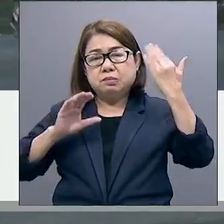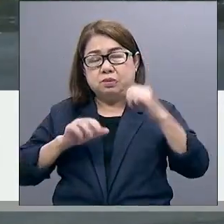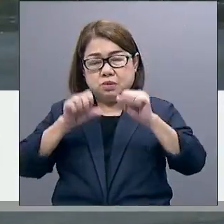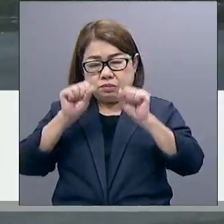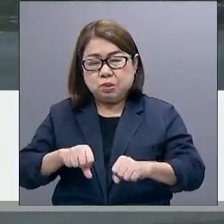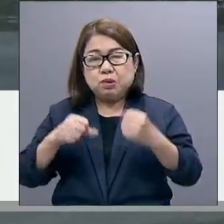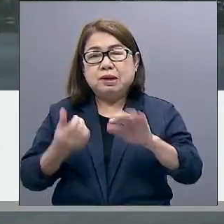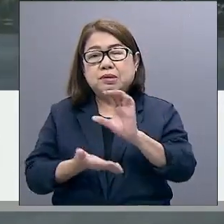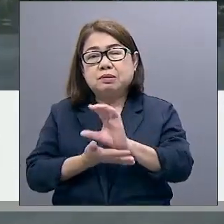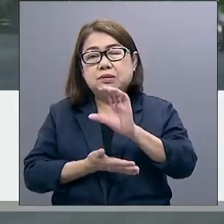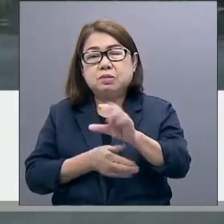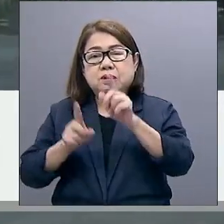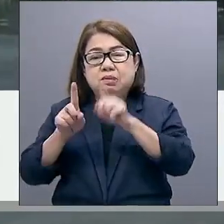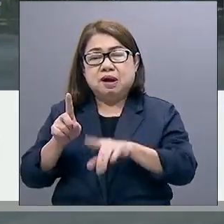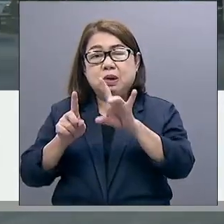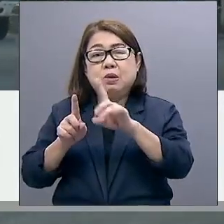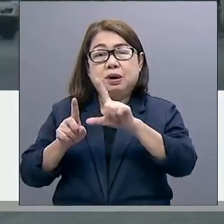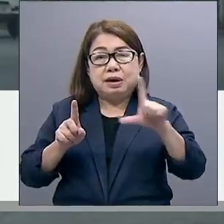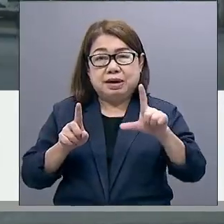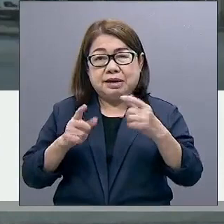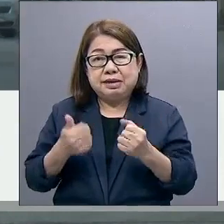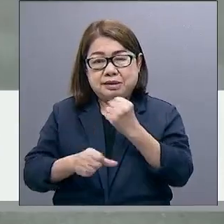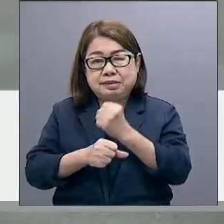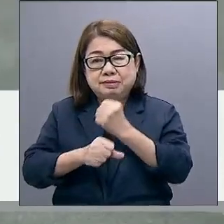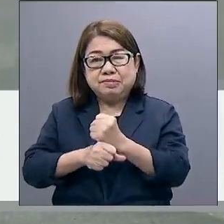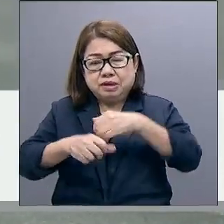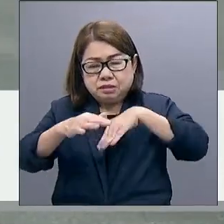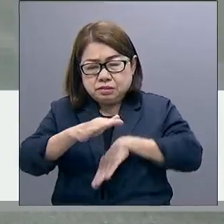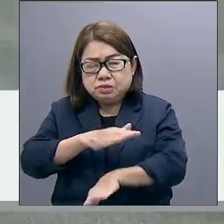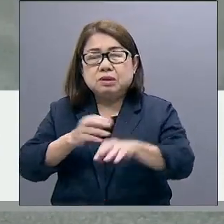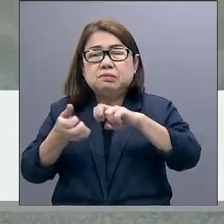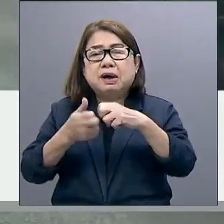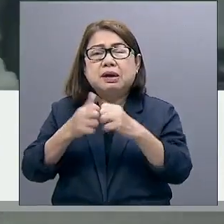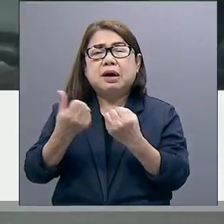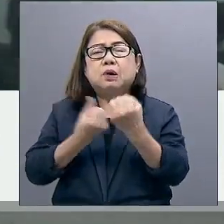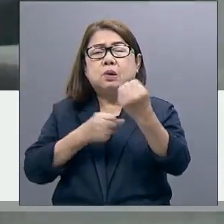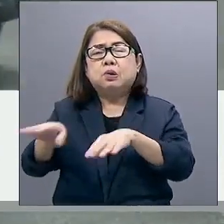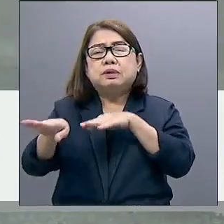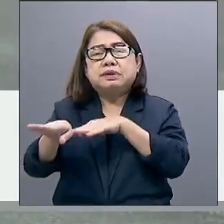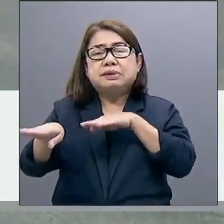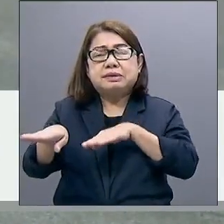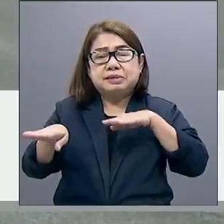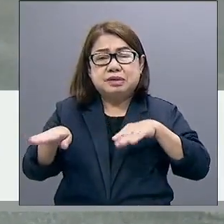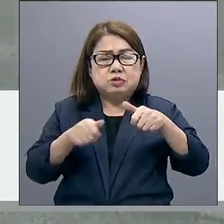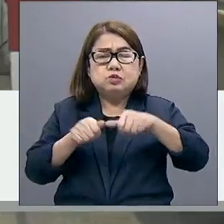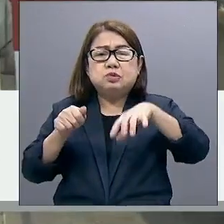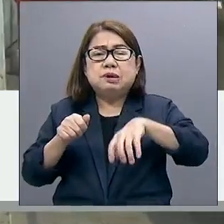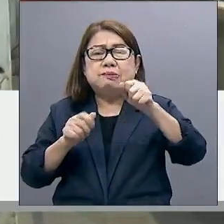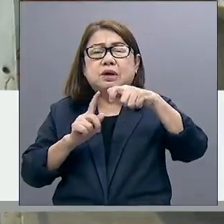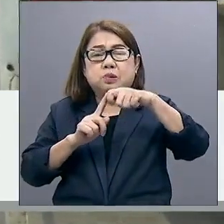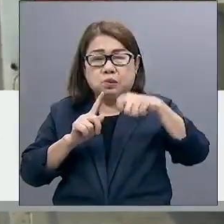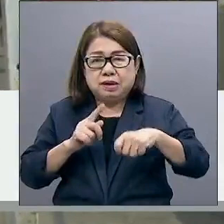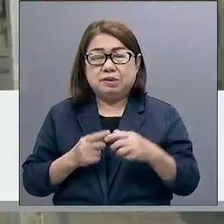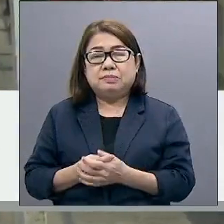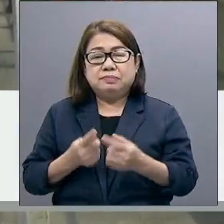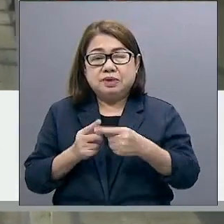กว่า 1,100 ล้านบาทดำเนินการก่อสร้างแก้ไขปัญหาการจราจรติดขัดในเขตเมืองนครราชสีมาค่ะซึ่งกรม